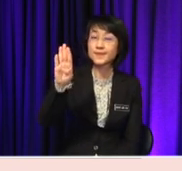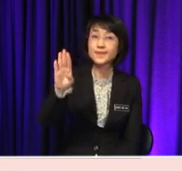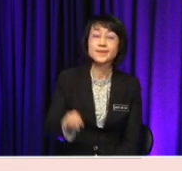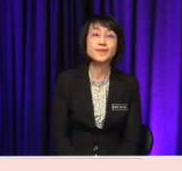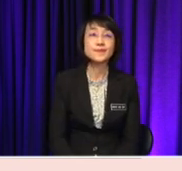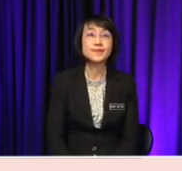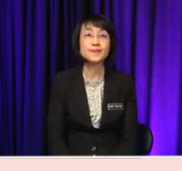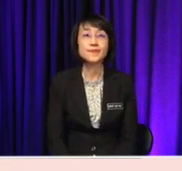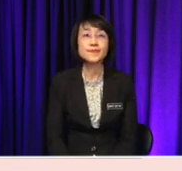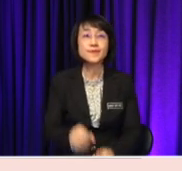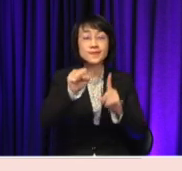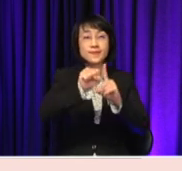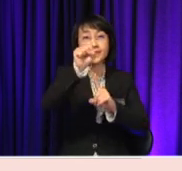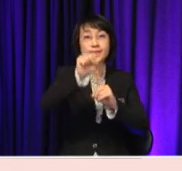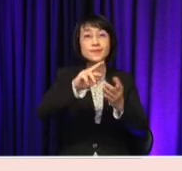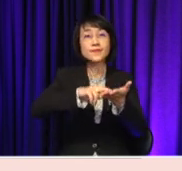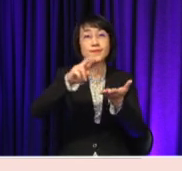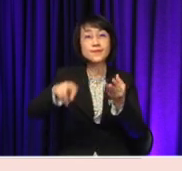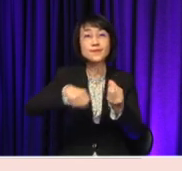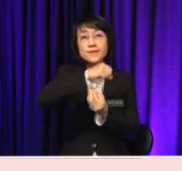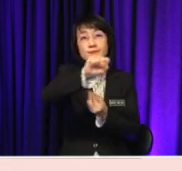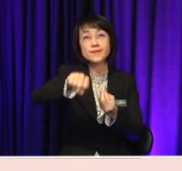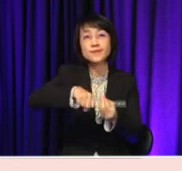yang rendah sekitar 18